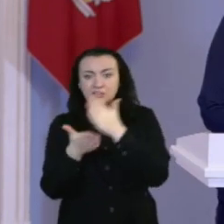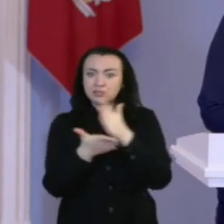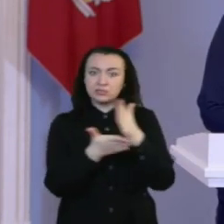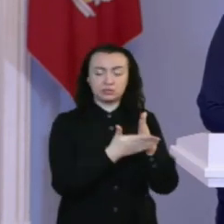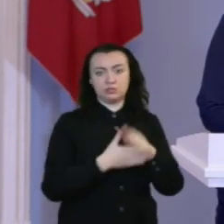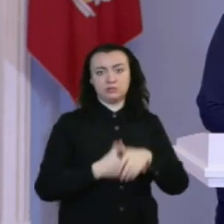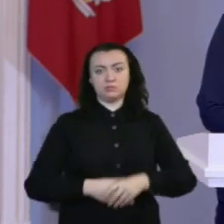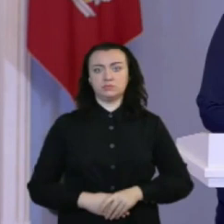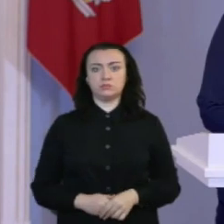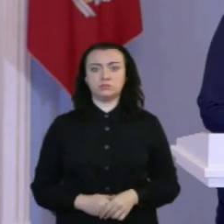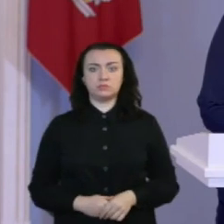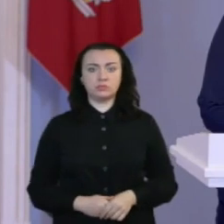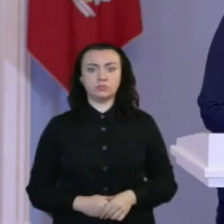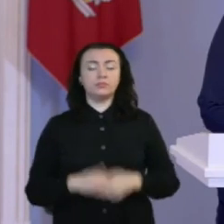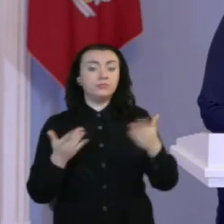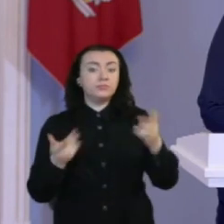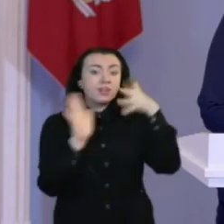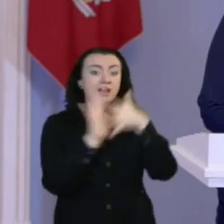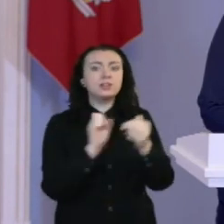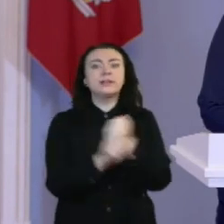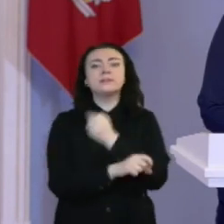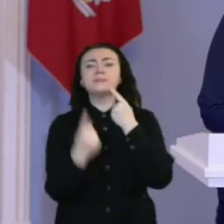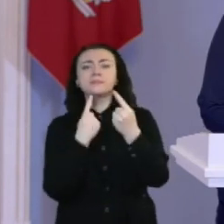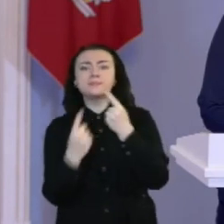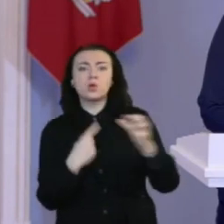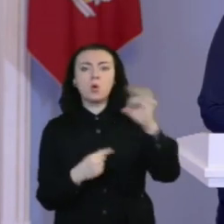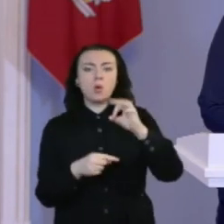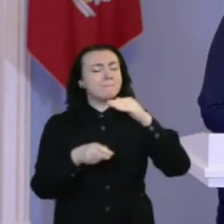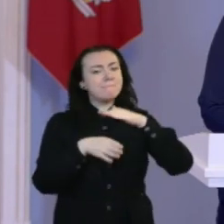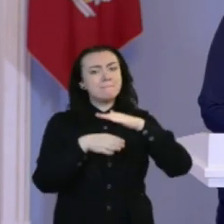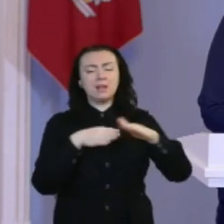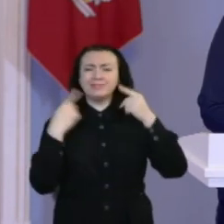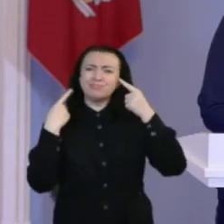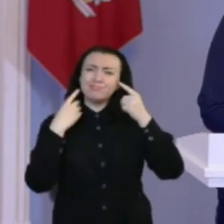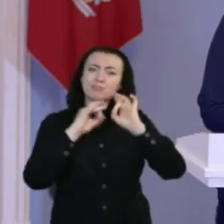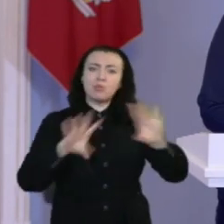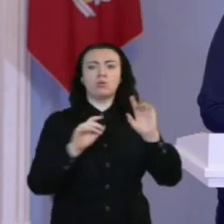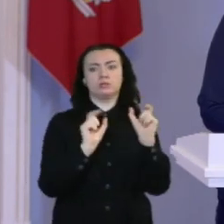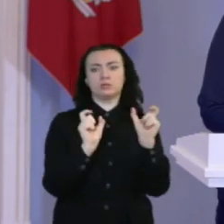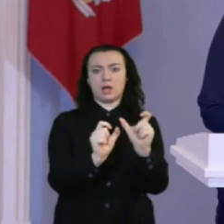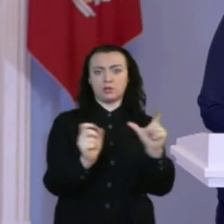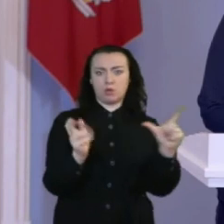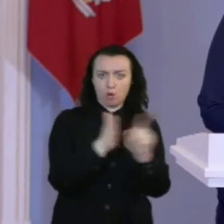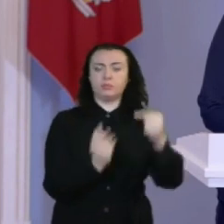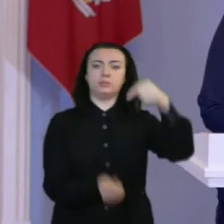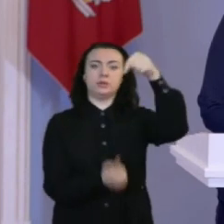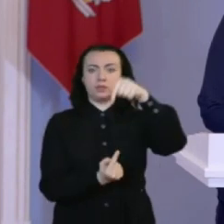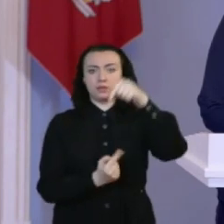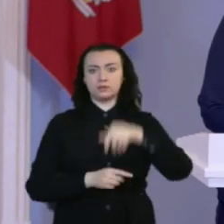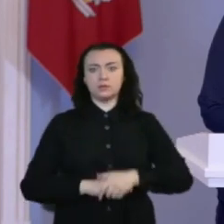atgrasimo priemonė. Reiškia, reikia kalbėti apie visiškai kitokio pobūdžio sankcijas, kurios privalo būti